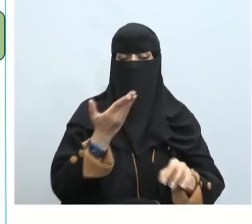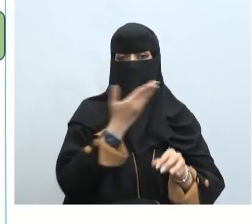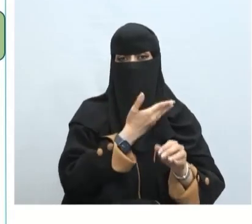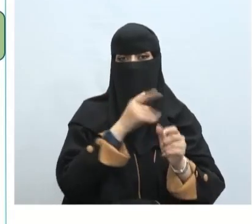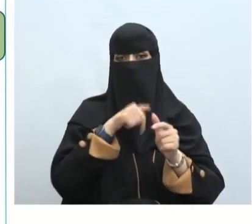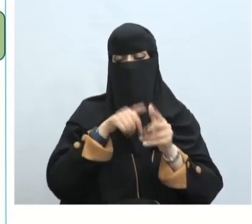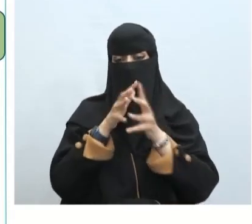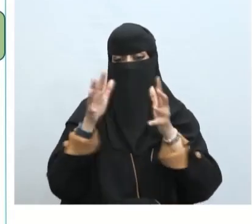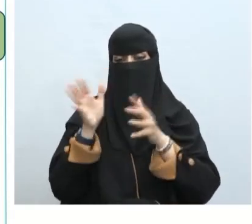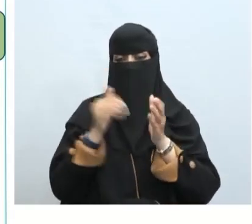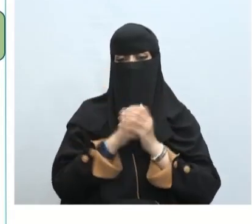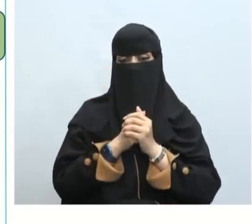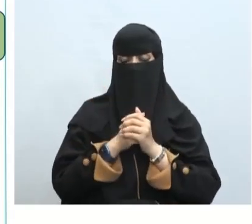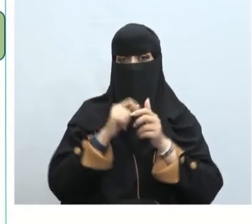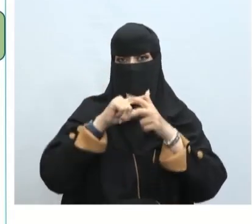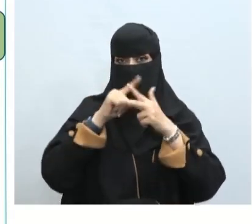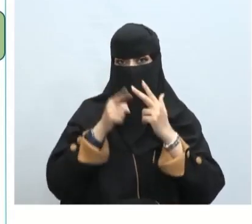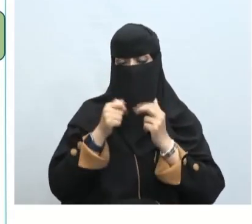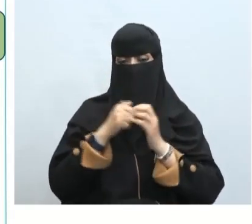اثار التضخم